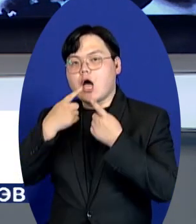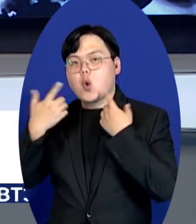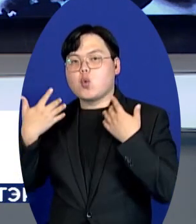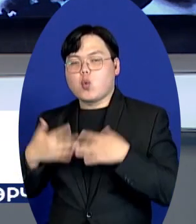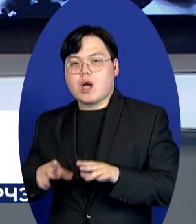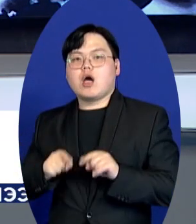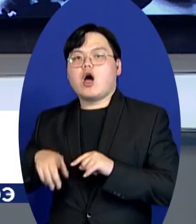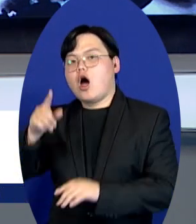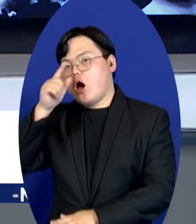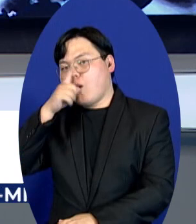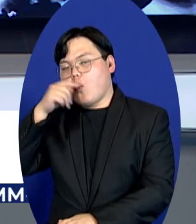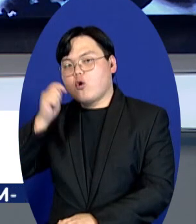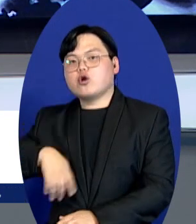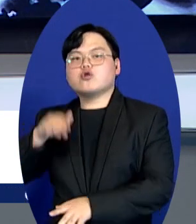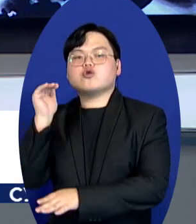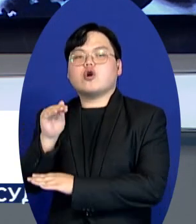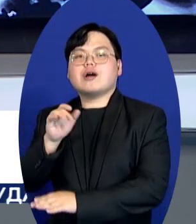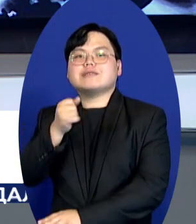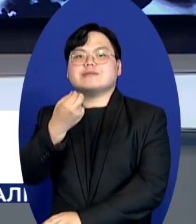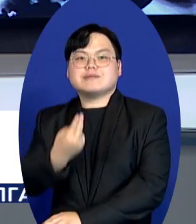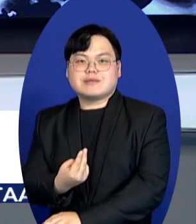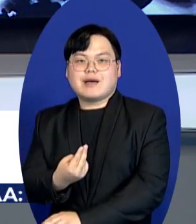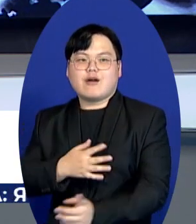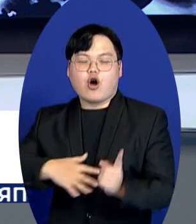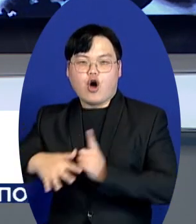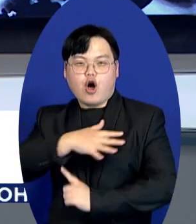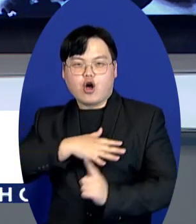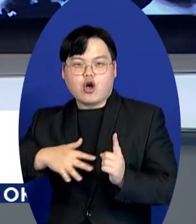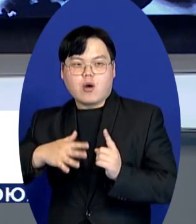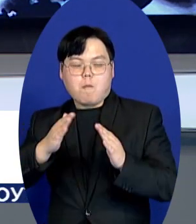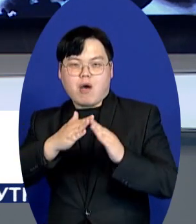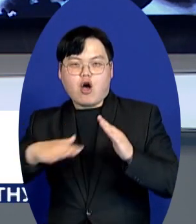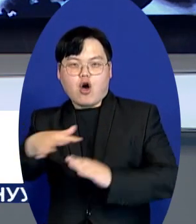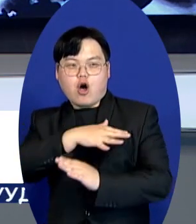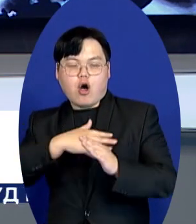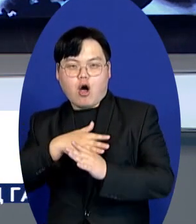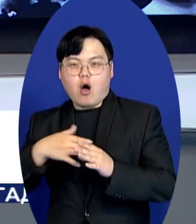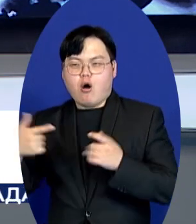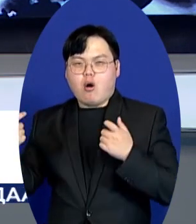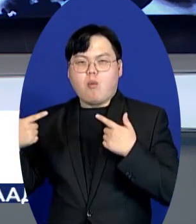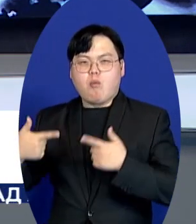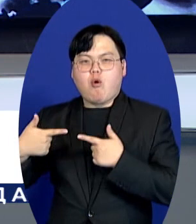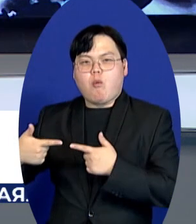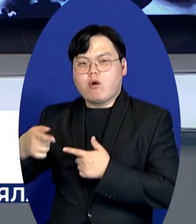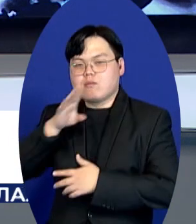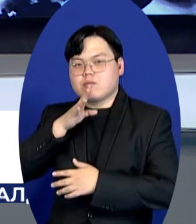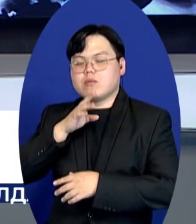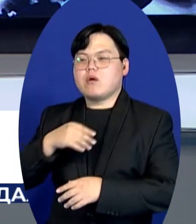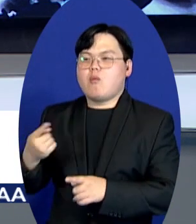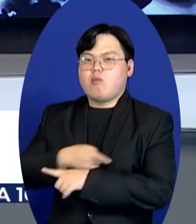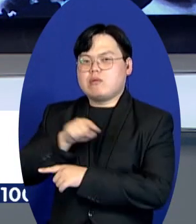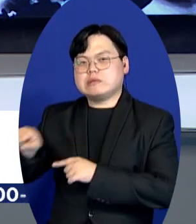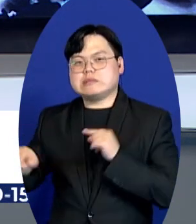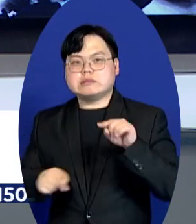үеэр Орс Украины төлөөлөгчд тус станц руу болон эргэн тойрныг буудажгаад хайрцан бие буруутсан мэдгдлүүд хэжээ. Аюулгүй